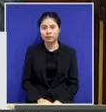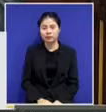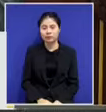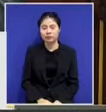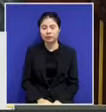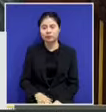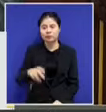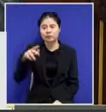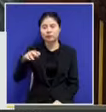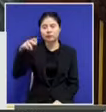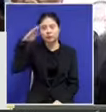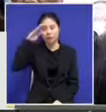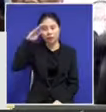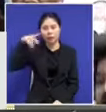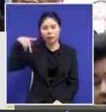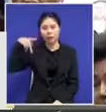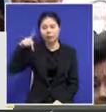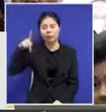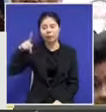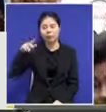พลเอกประยุทธ์จันทร์โอชาครับ